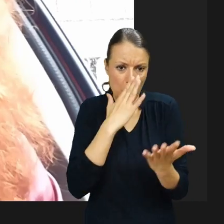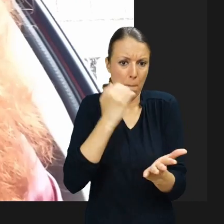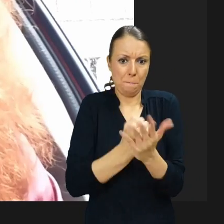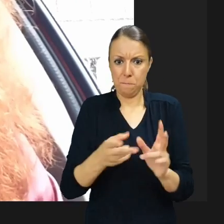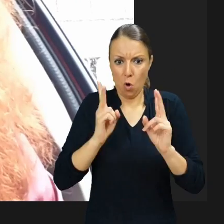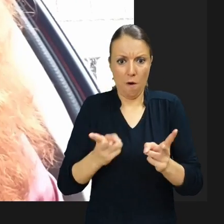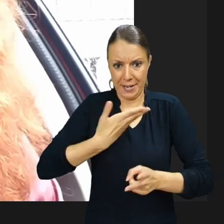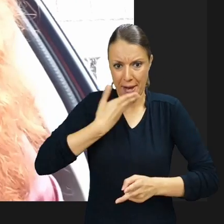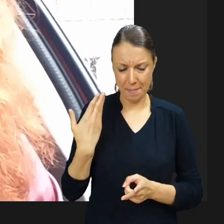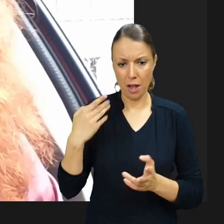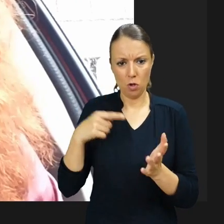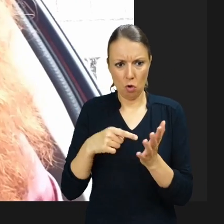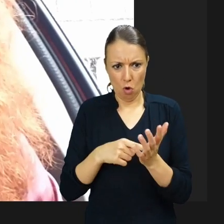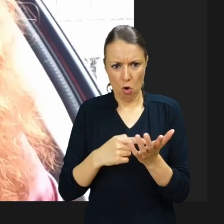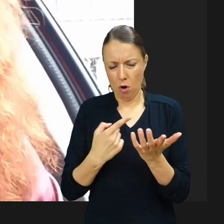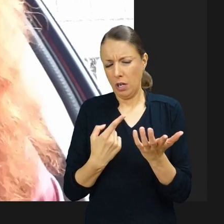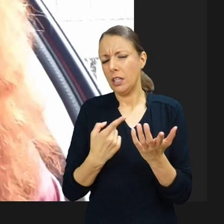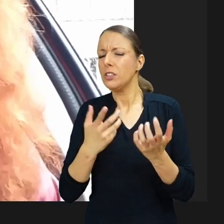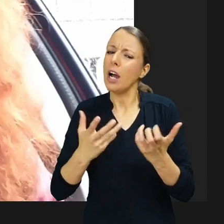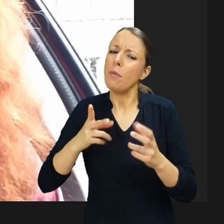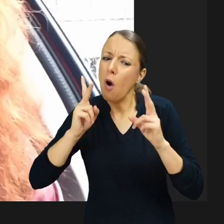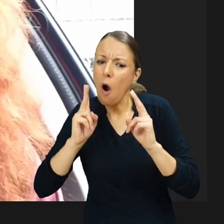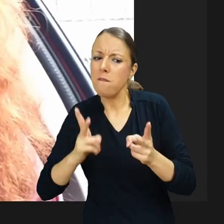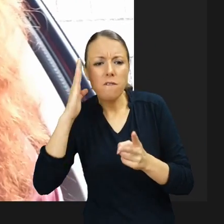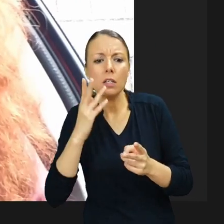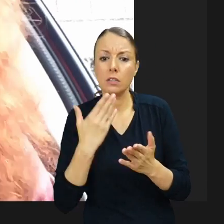więc była okazja dowiedzieć się,